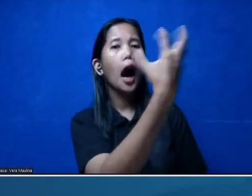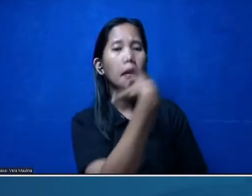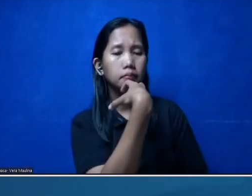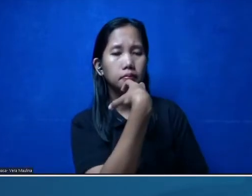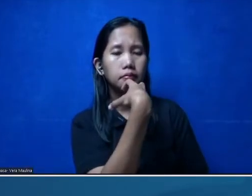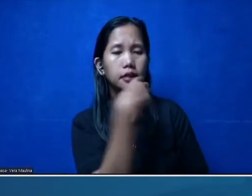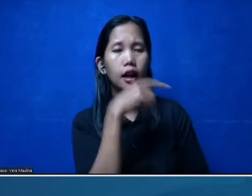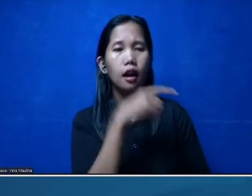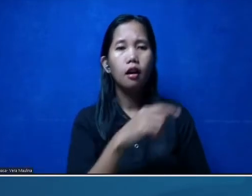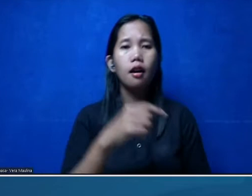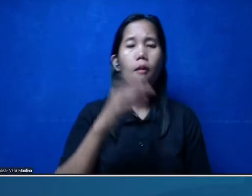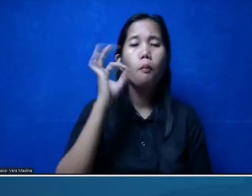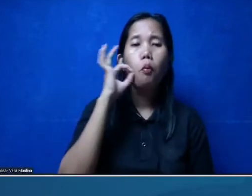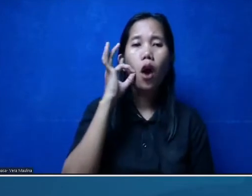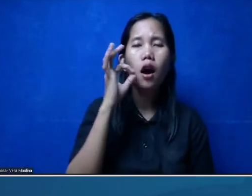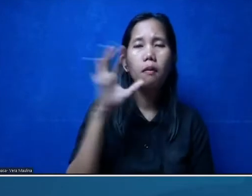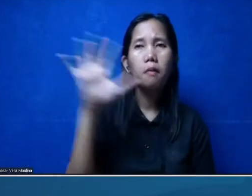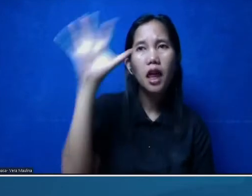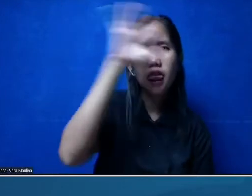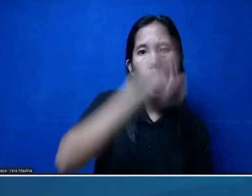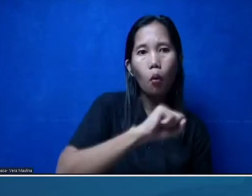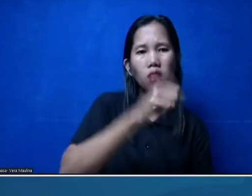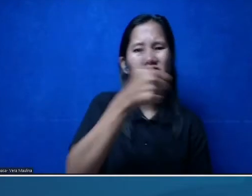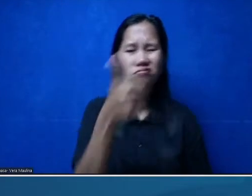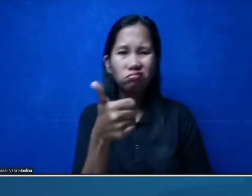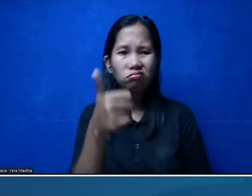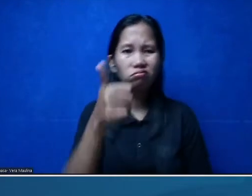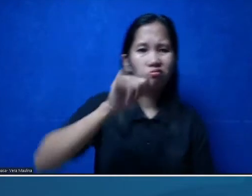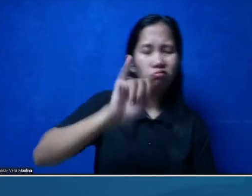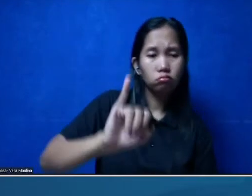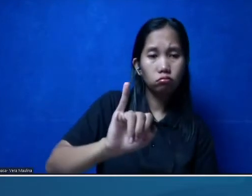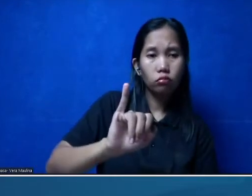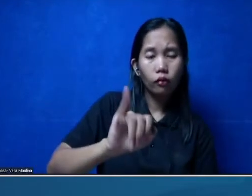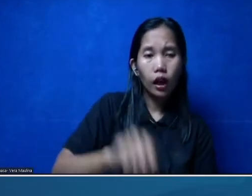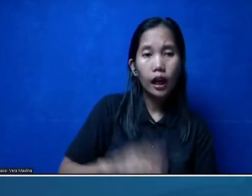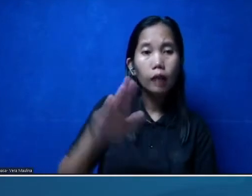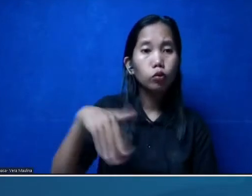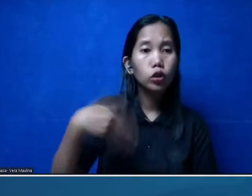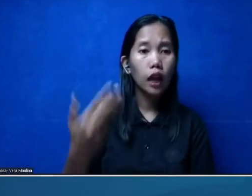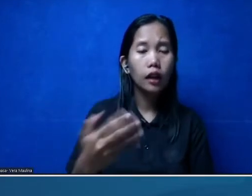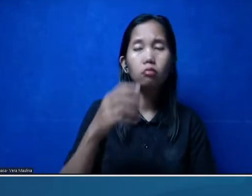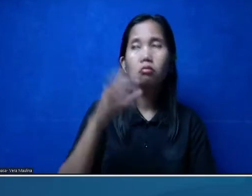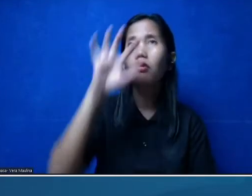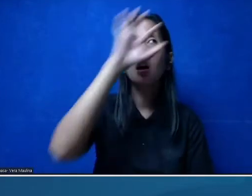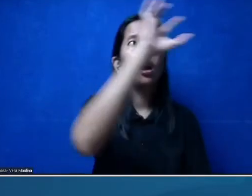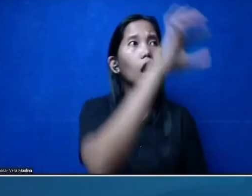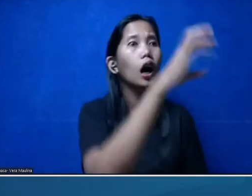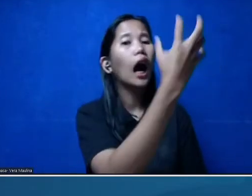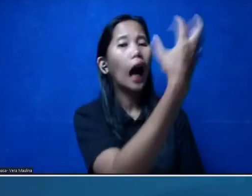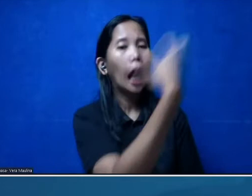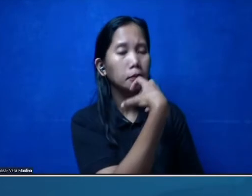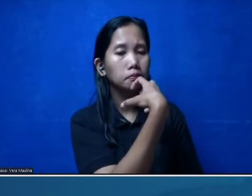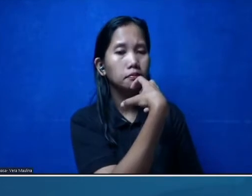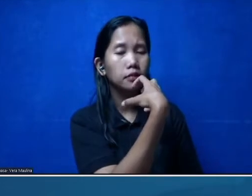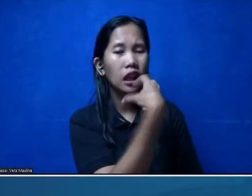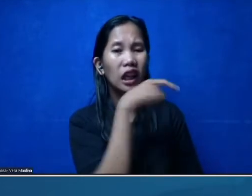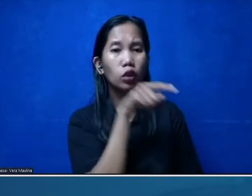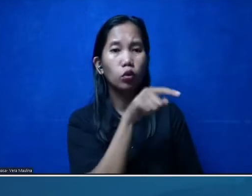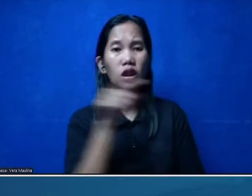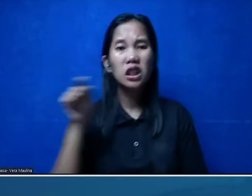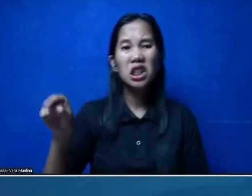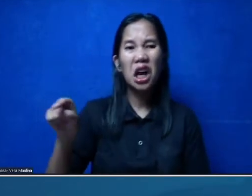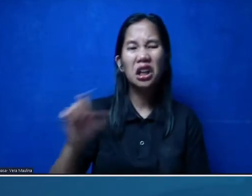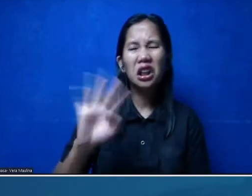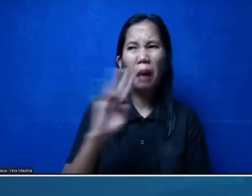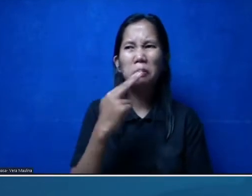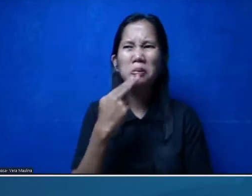dia tidak percaya kepada firman dan ketika dia tidak percaya kepada firman Allah dia lebih percaya